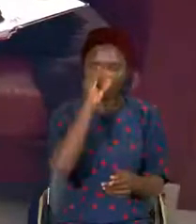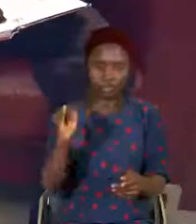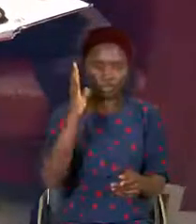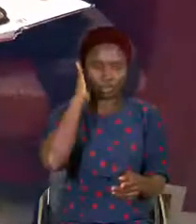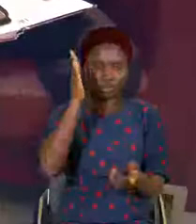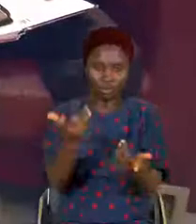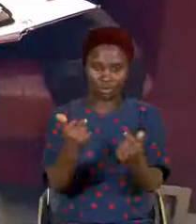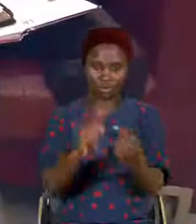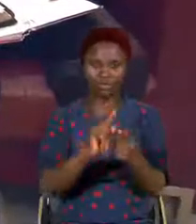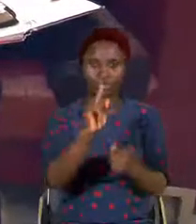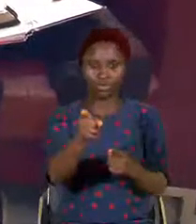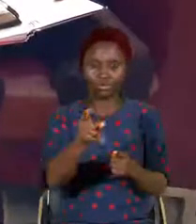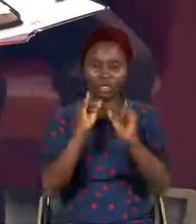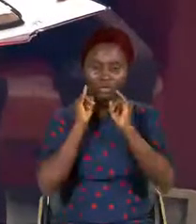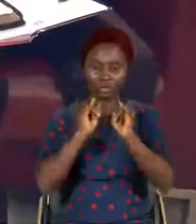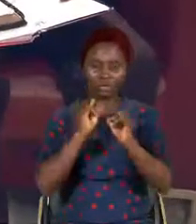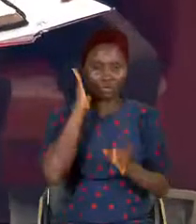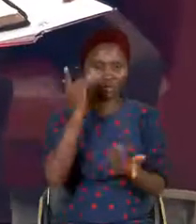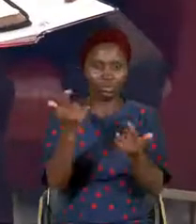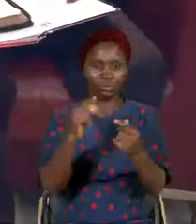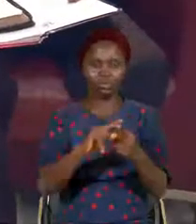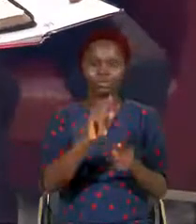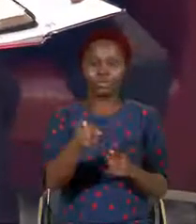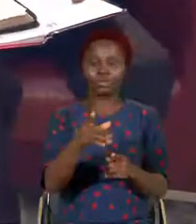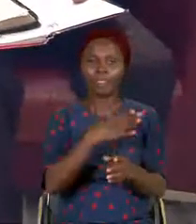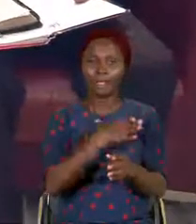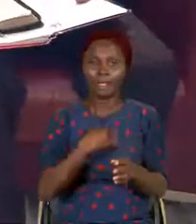te parviendra. Et l'instruction également.